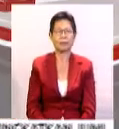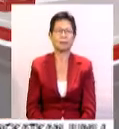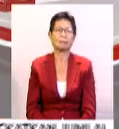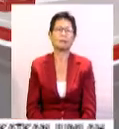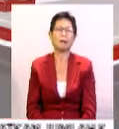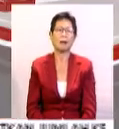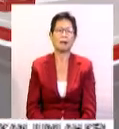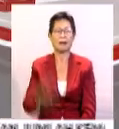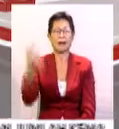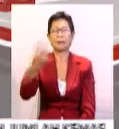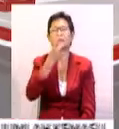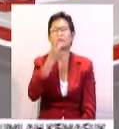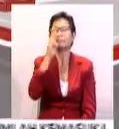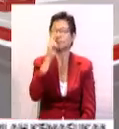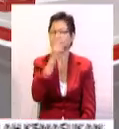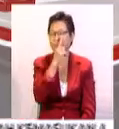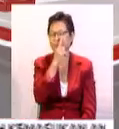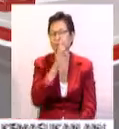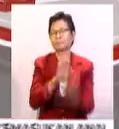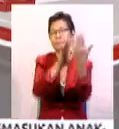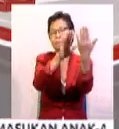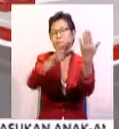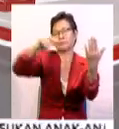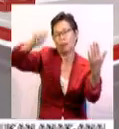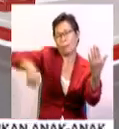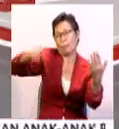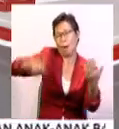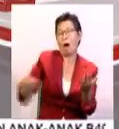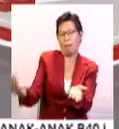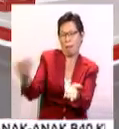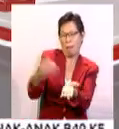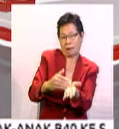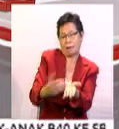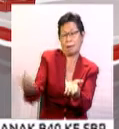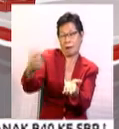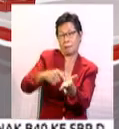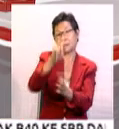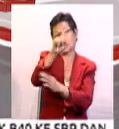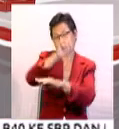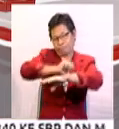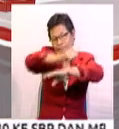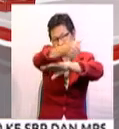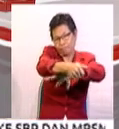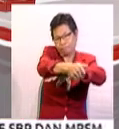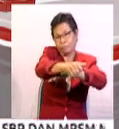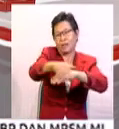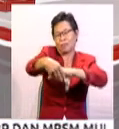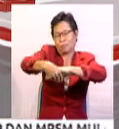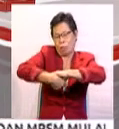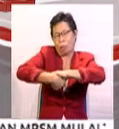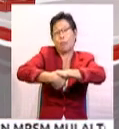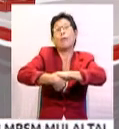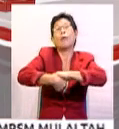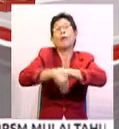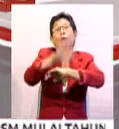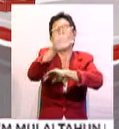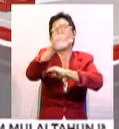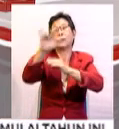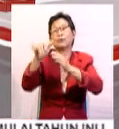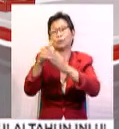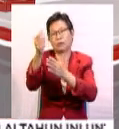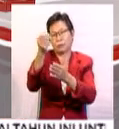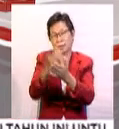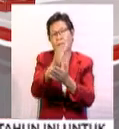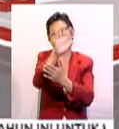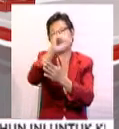Dalam perkembangan lain, Datin Seri Rosmah Mansur pula dihadapkan ke mahkamah sekali lagi atas satu pertuduhan menerima rasuah berjumlah